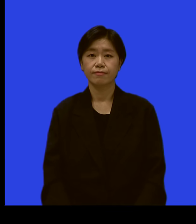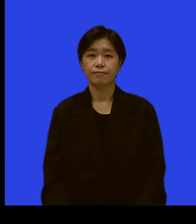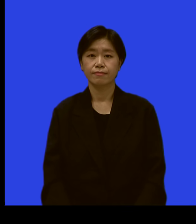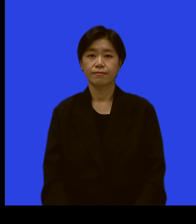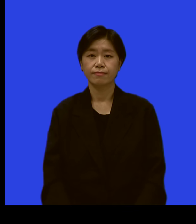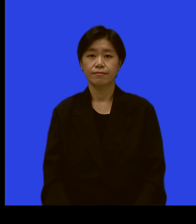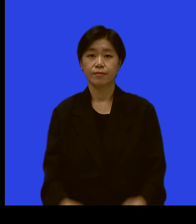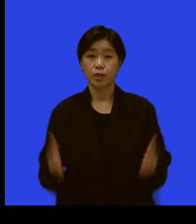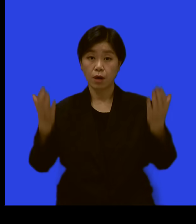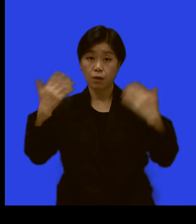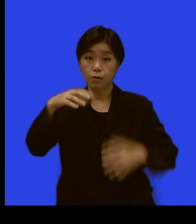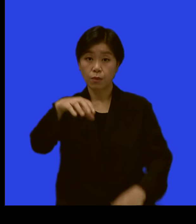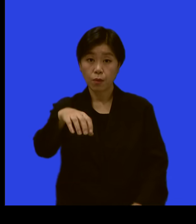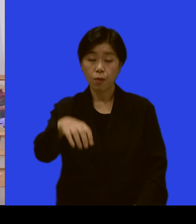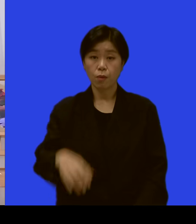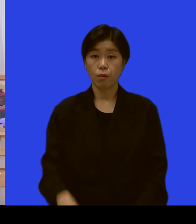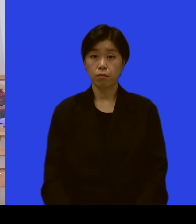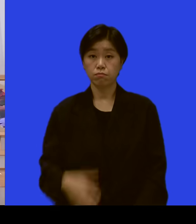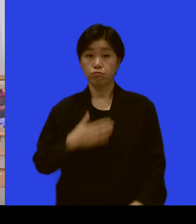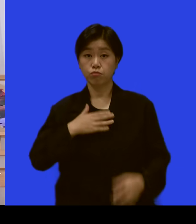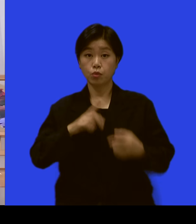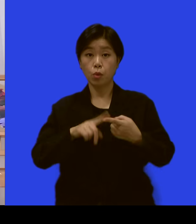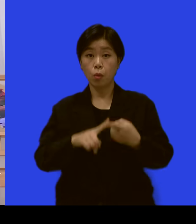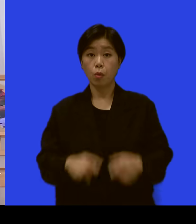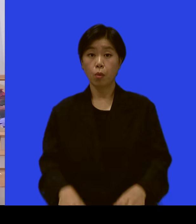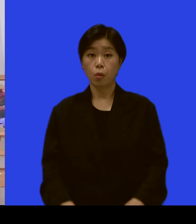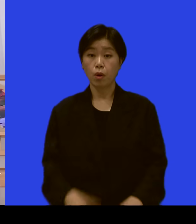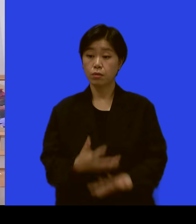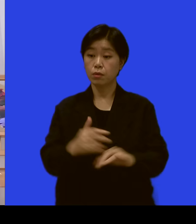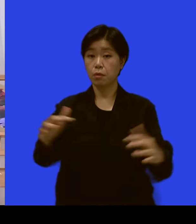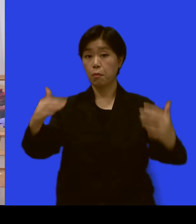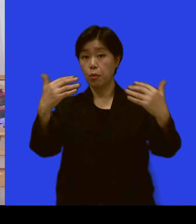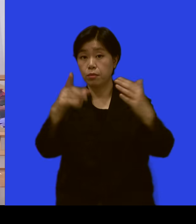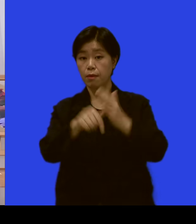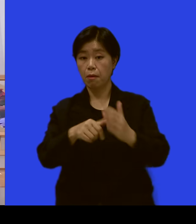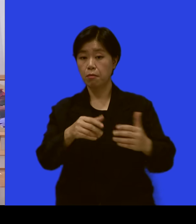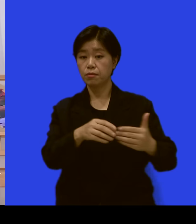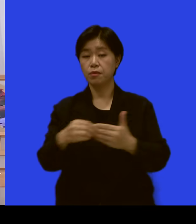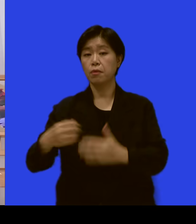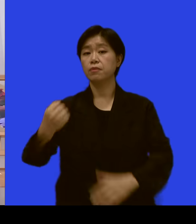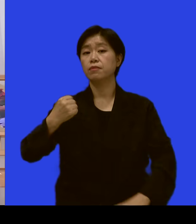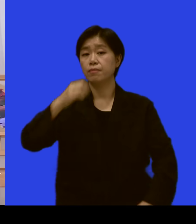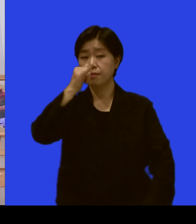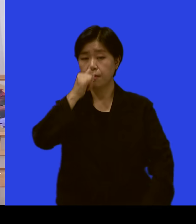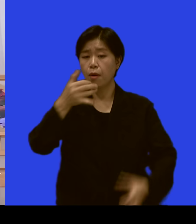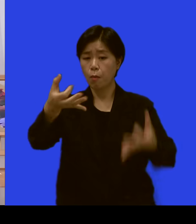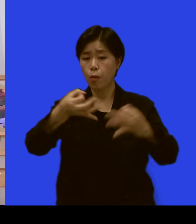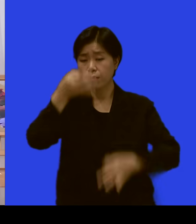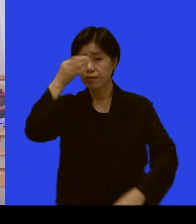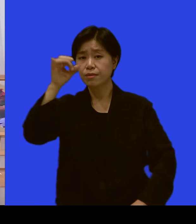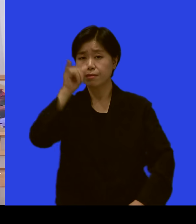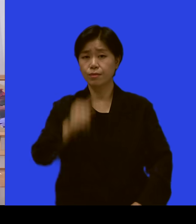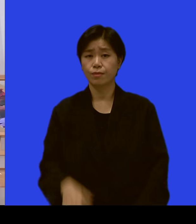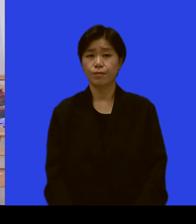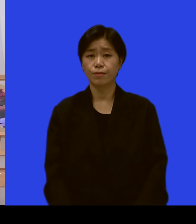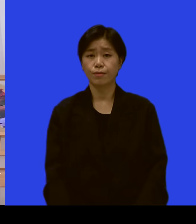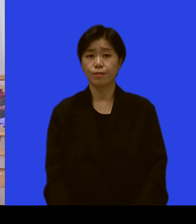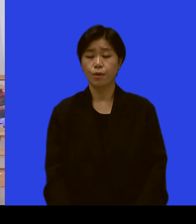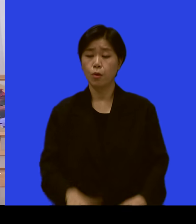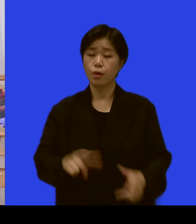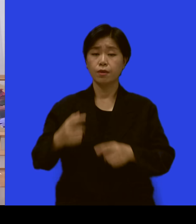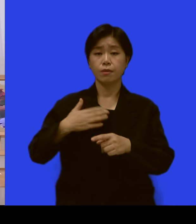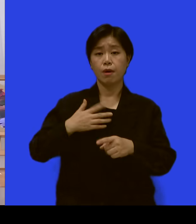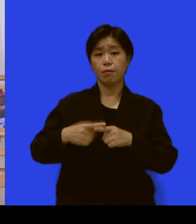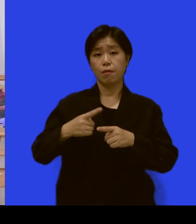이제 학교에서 나름대로 조금 저 친구는 굉장히 리더십 있는 친구야. 예. 또 괜찮은 친구야. 라는 평가들을 듣기